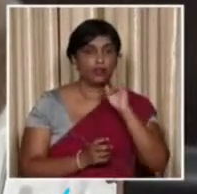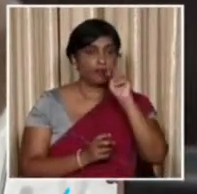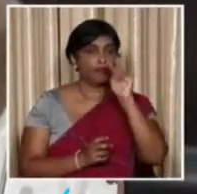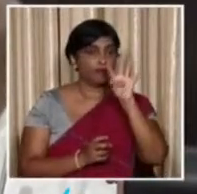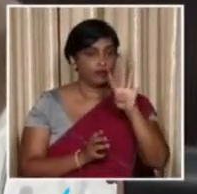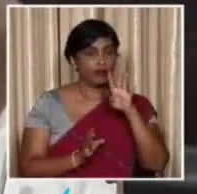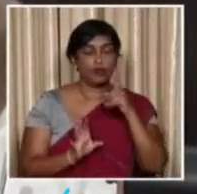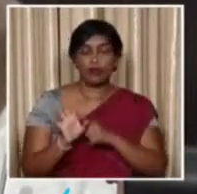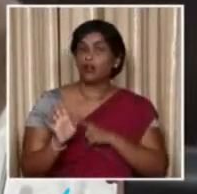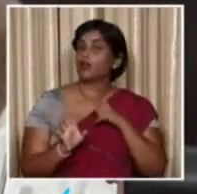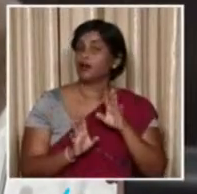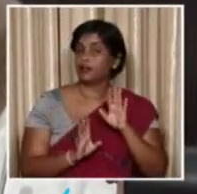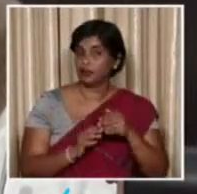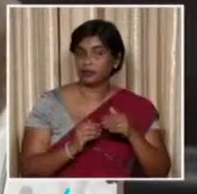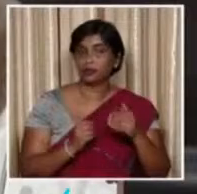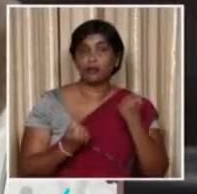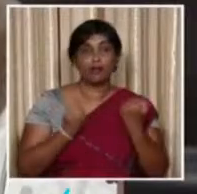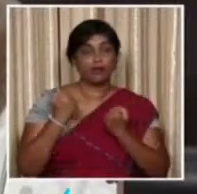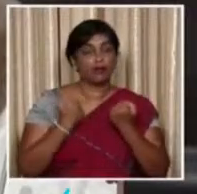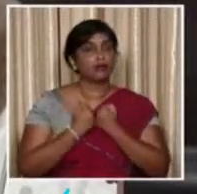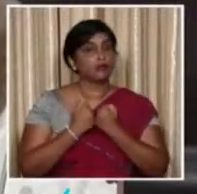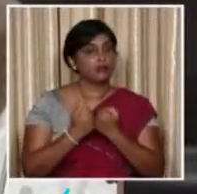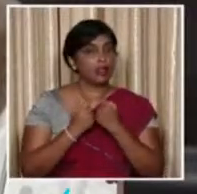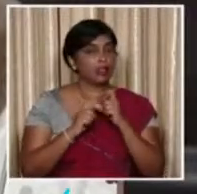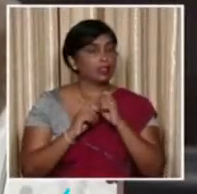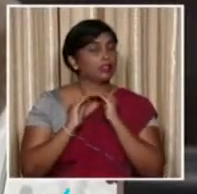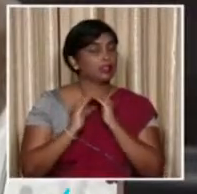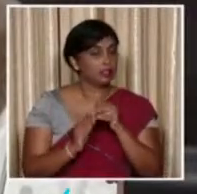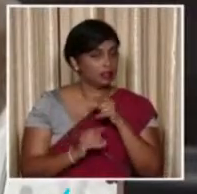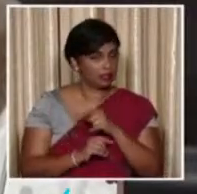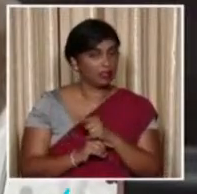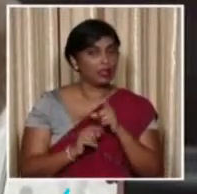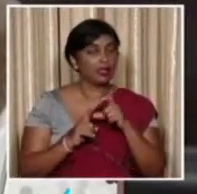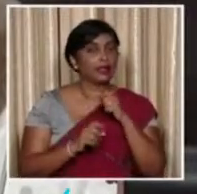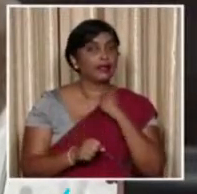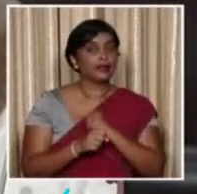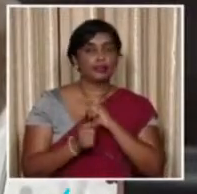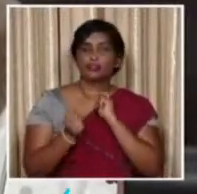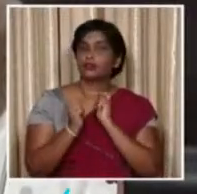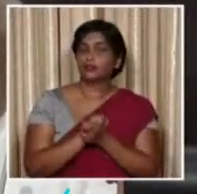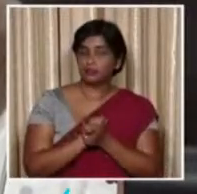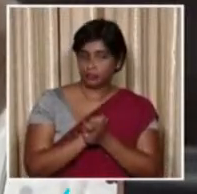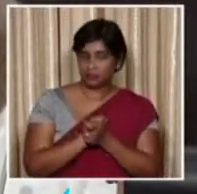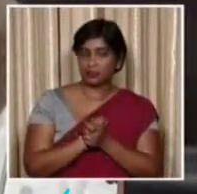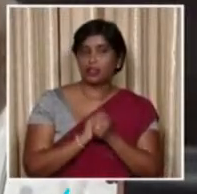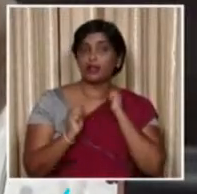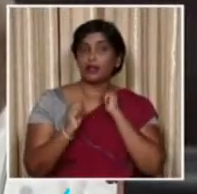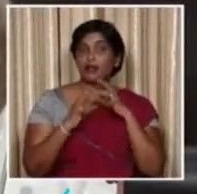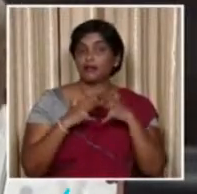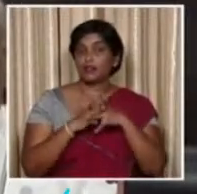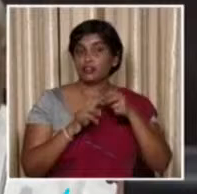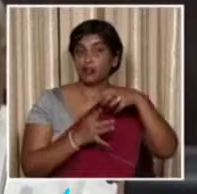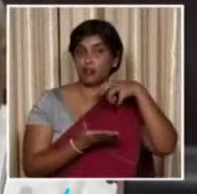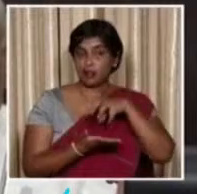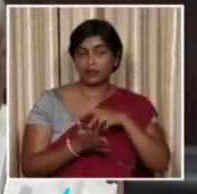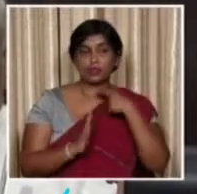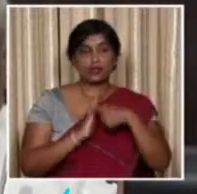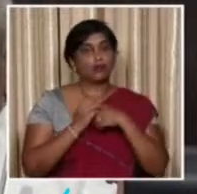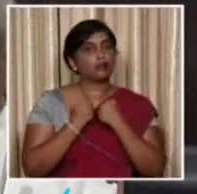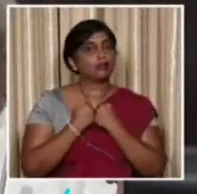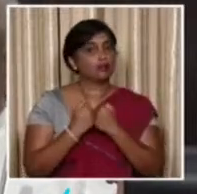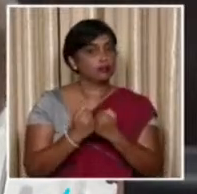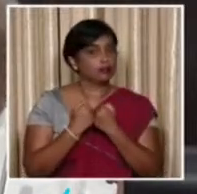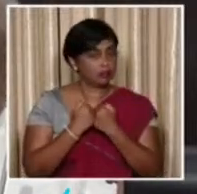විශ්වවිද්‍යාල වශයෙන් තුලදී මෝටර රථ ප්‍රවාහන දෙපාර්තමේන්තුව ඩිජිටල් කරන්නේ ලක් කරනවා. බස්නාහිර පළාතුල ශ්‍රී ලංකා